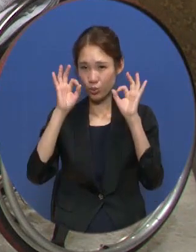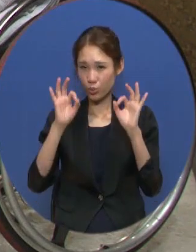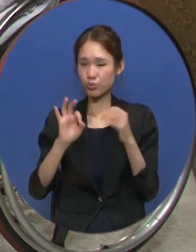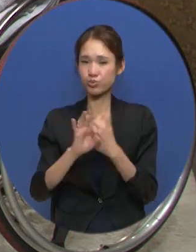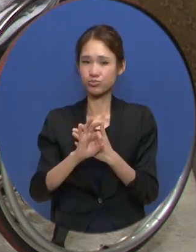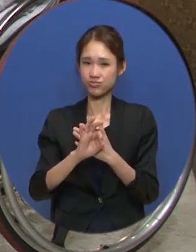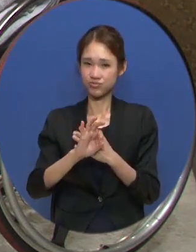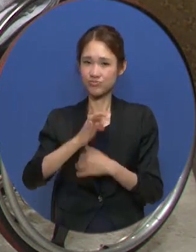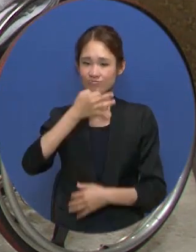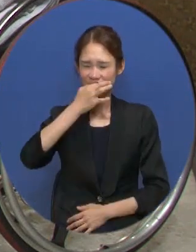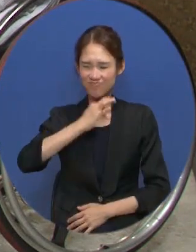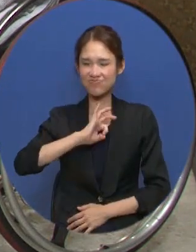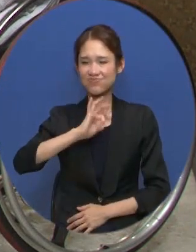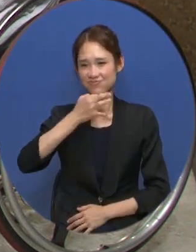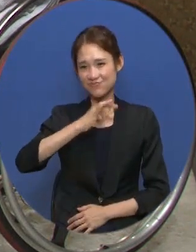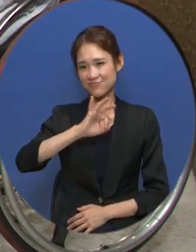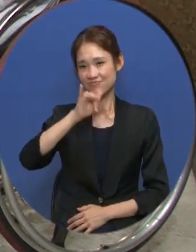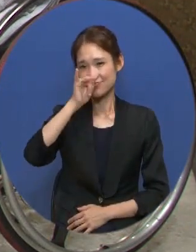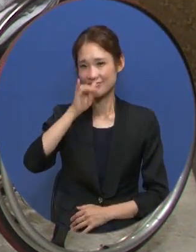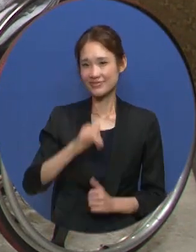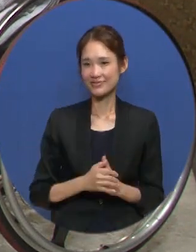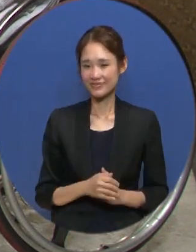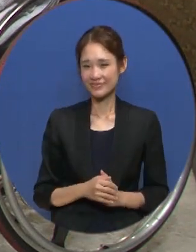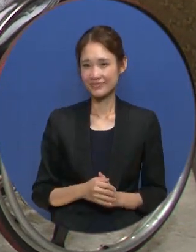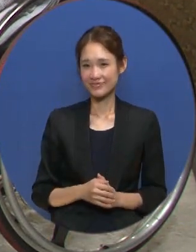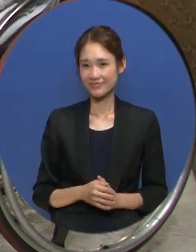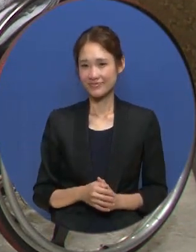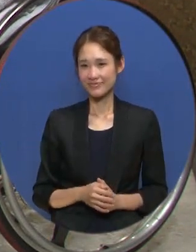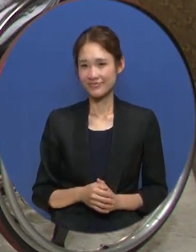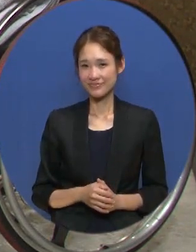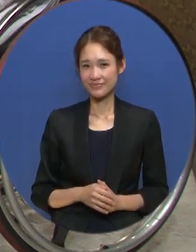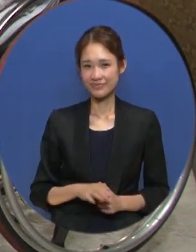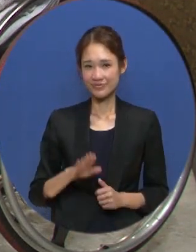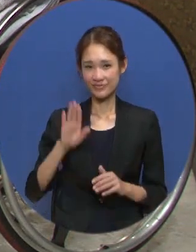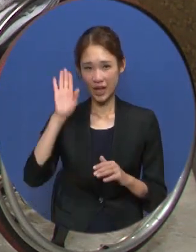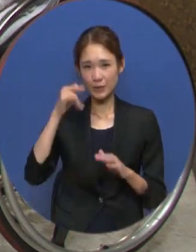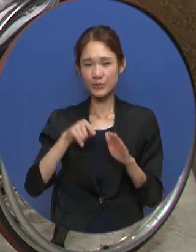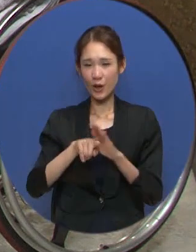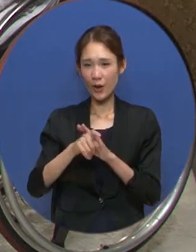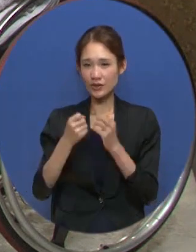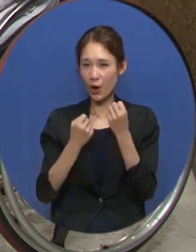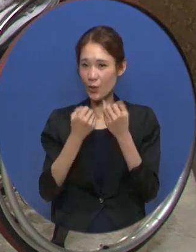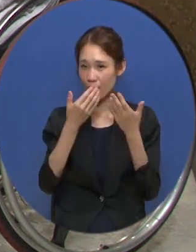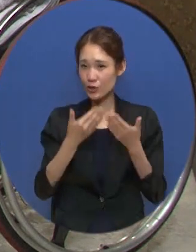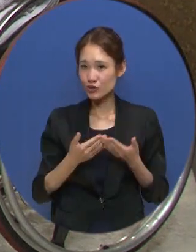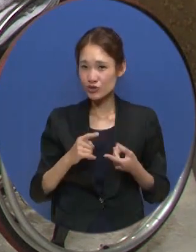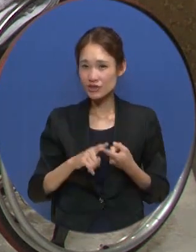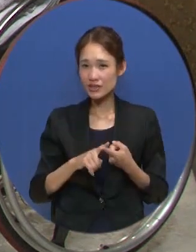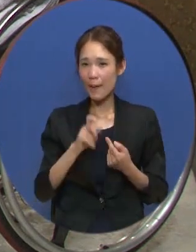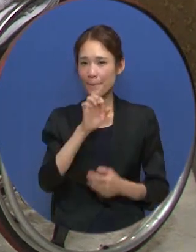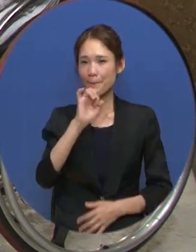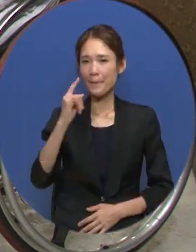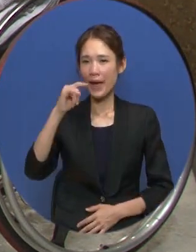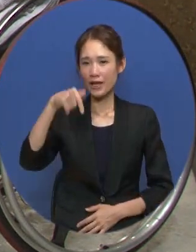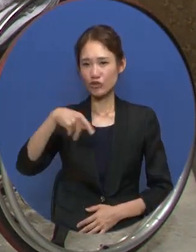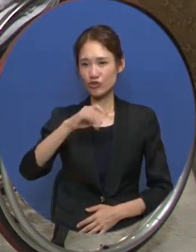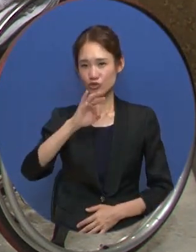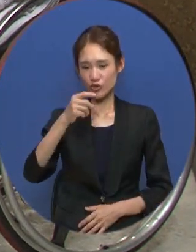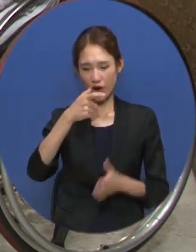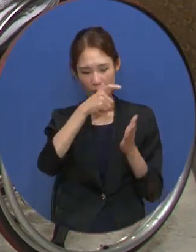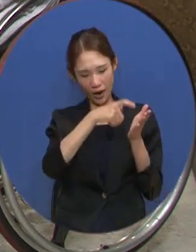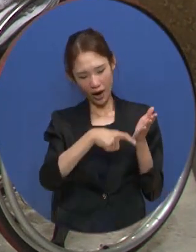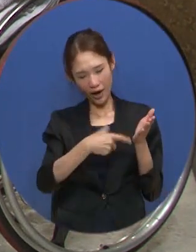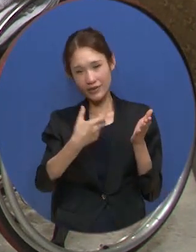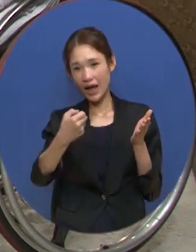좀 보람된 부분이 좀 많이 있습니다. 네. 이제 앞서서 얘기해 주셨던 것처럼 매뉴얼이 따로 있기 때문에 또 네. 그런 교육적인